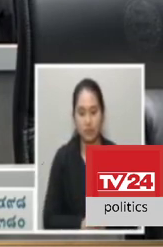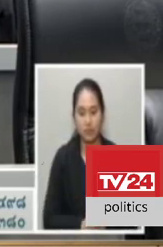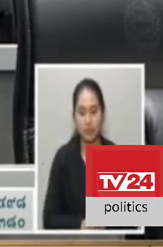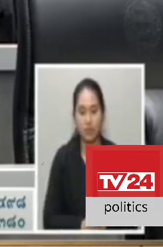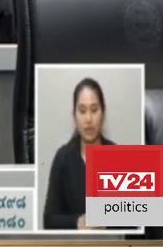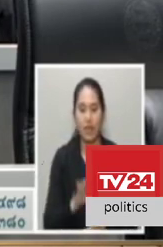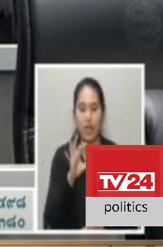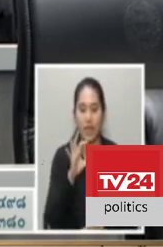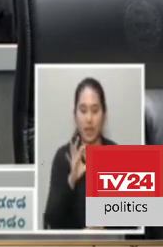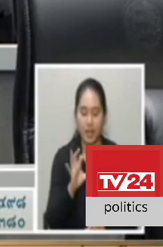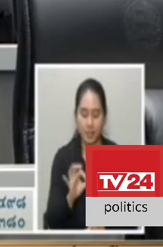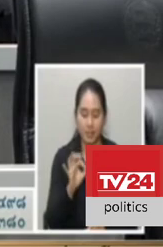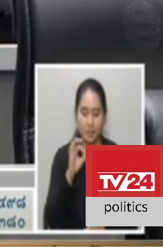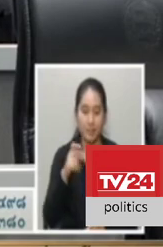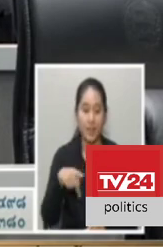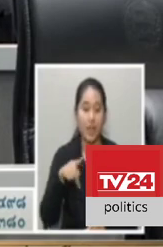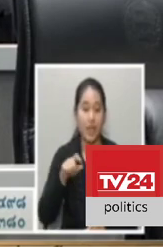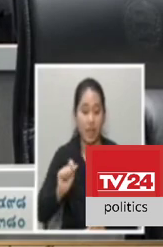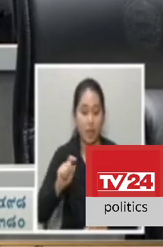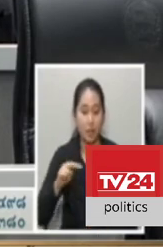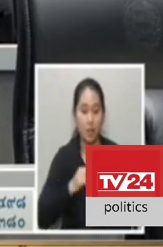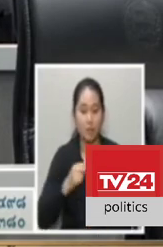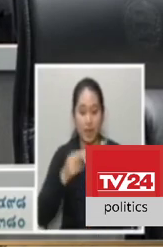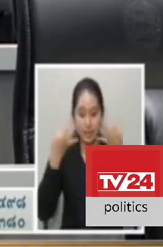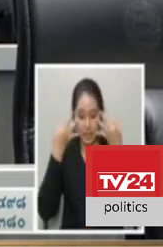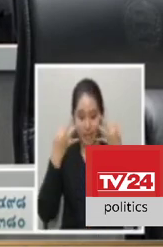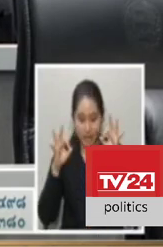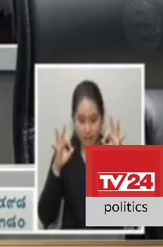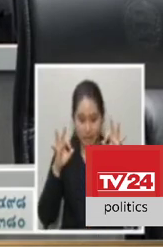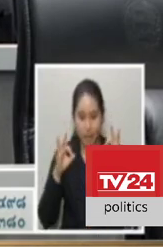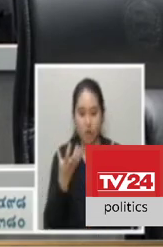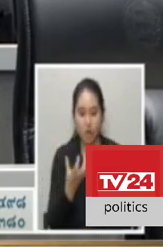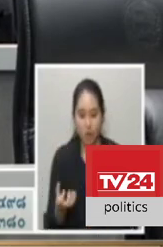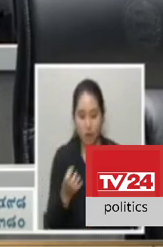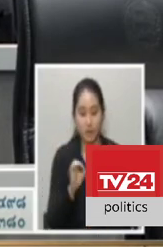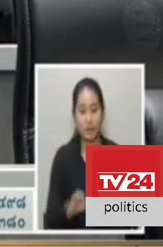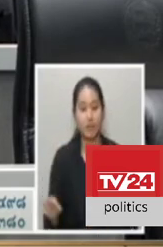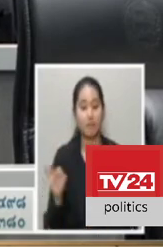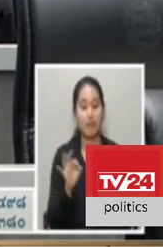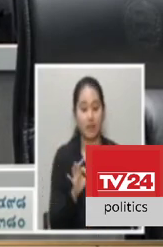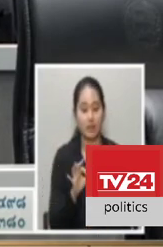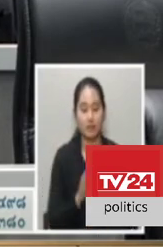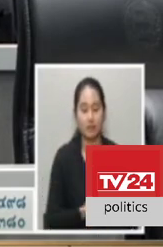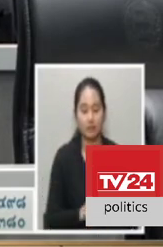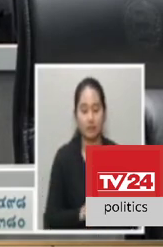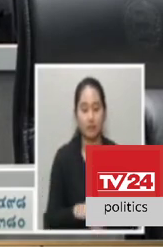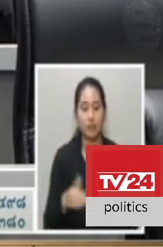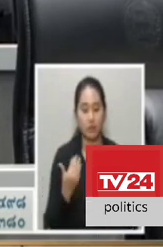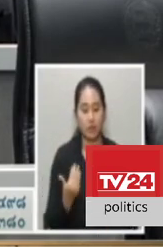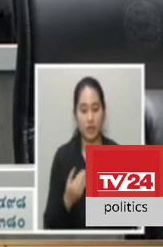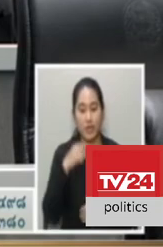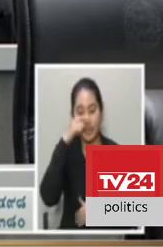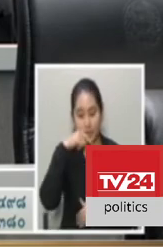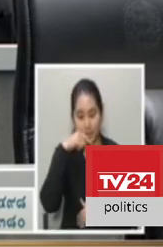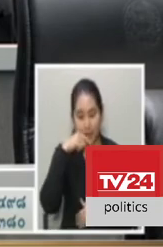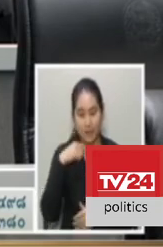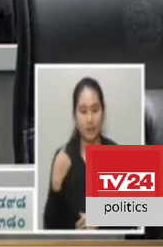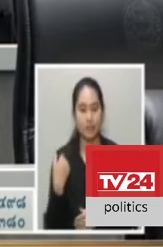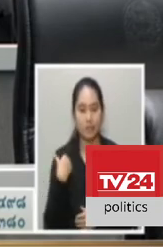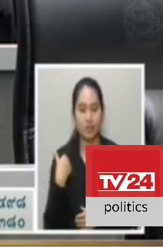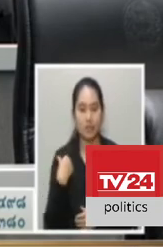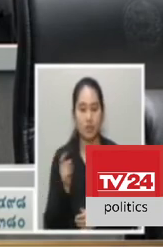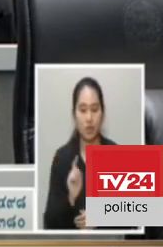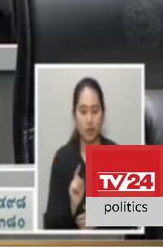ที่จะเปิดเสรีเฉพาะสินค้าที่จำเป็นเท่านั้นและปัจจุบันไทยก็ได้ดุลการค้ากับประเท